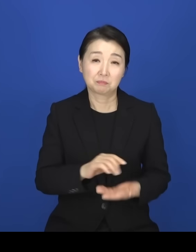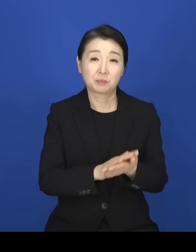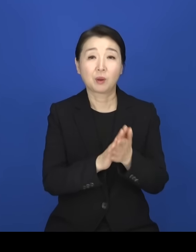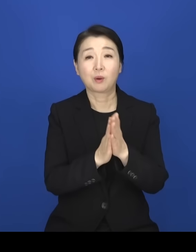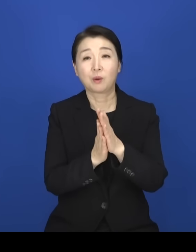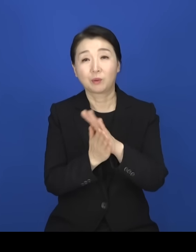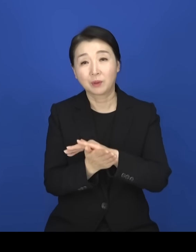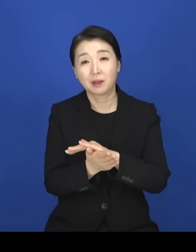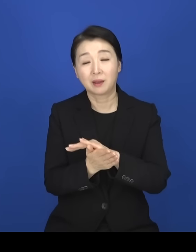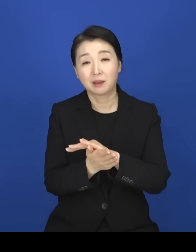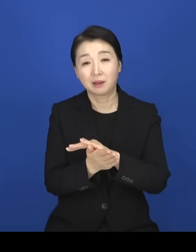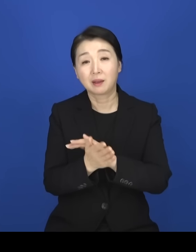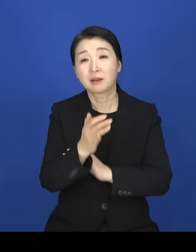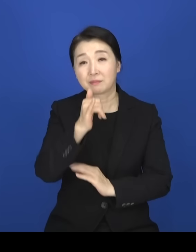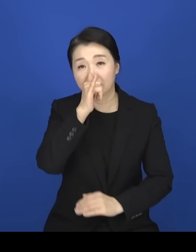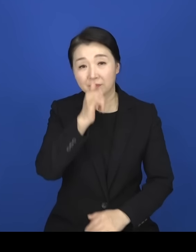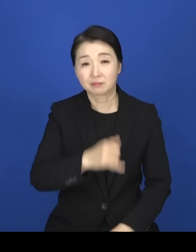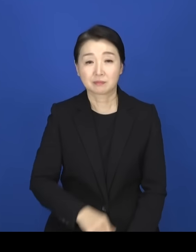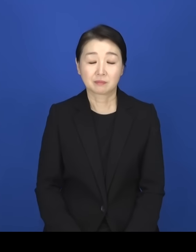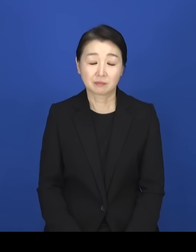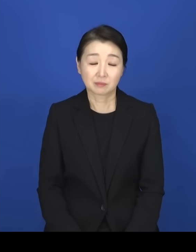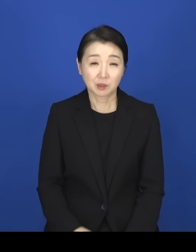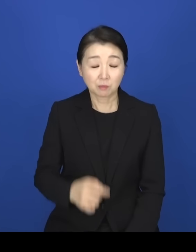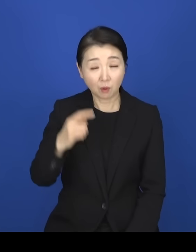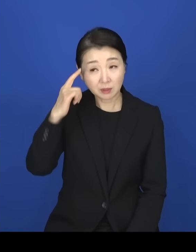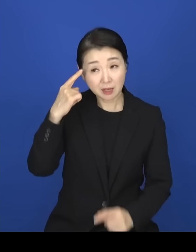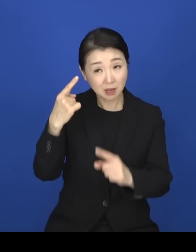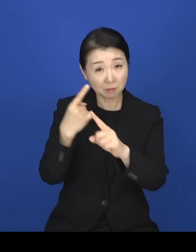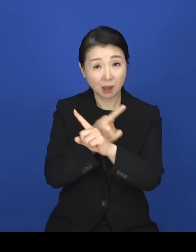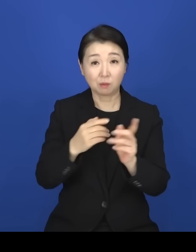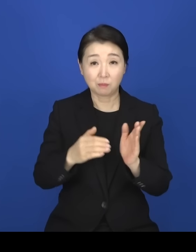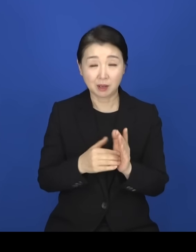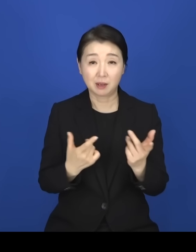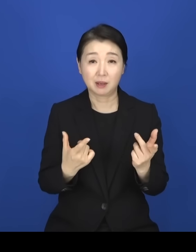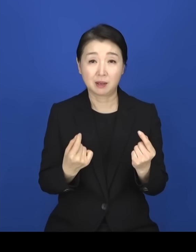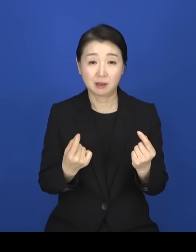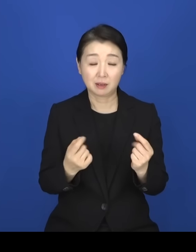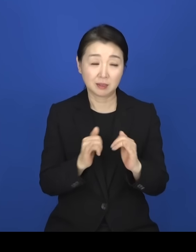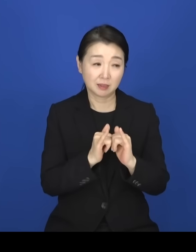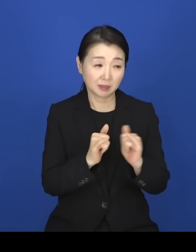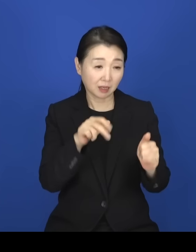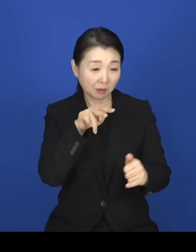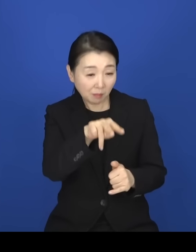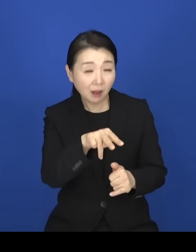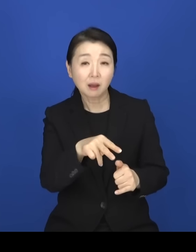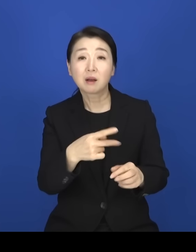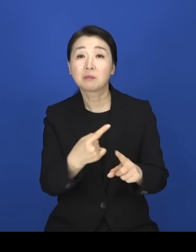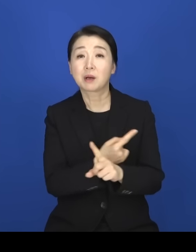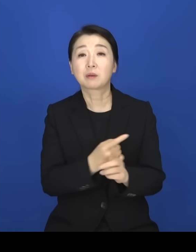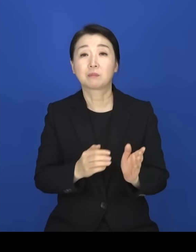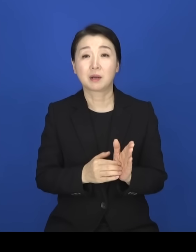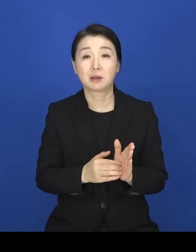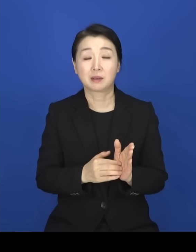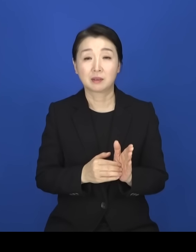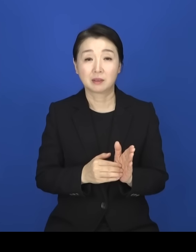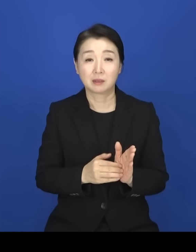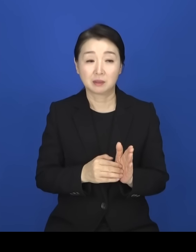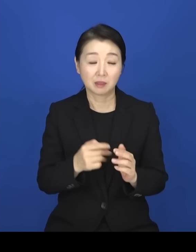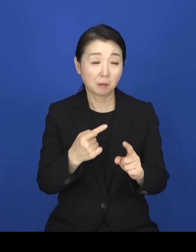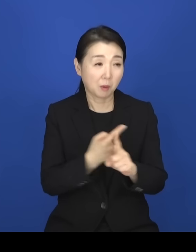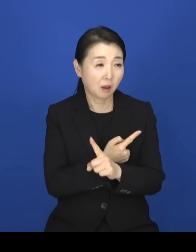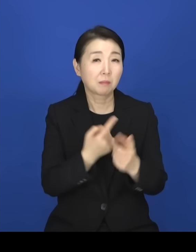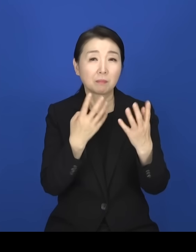변화가 있었던 것 같아요. 뭐 사고 방식도 굉장히 많이 변하고 예. 사람을 바라보는 것도 변하고. 예. 그래서 이제 변한 건